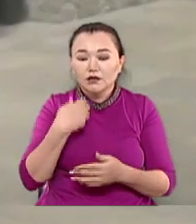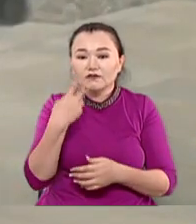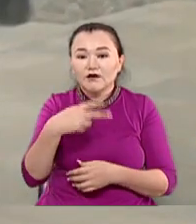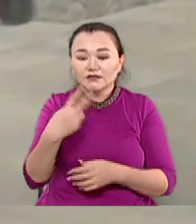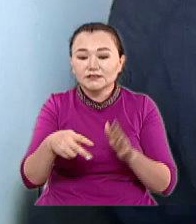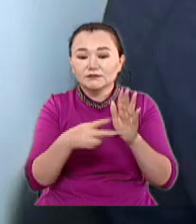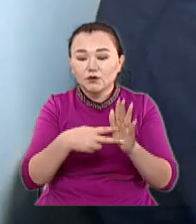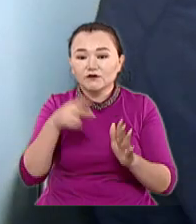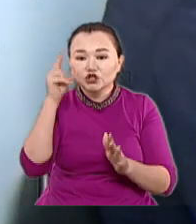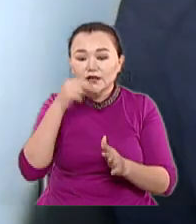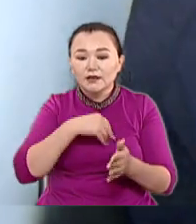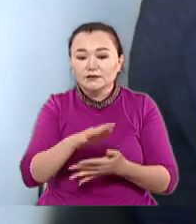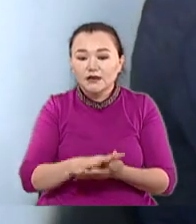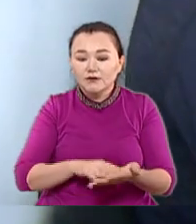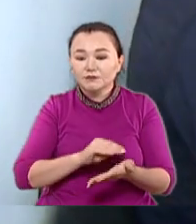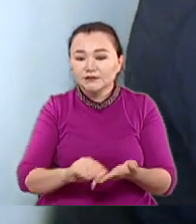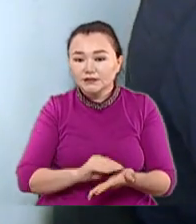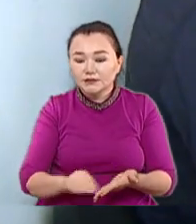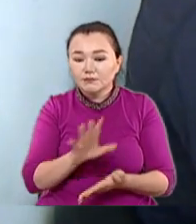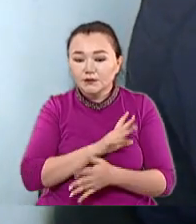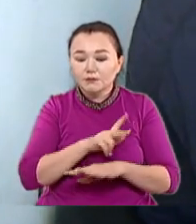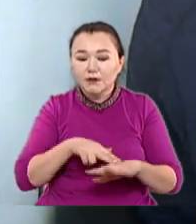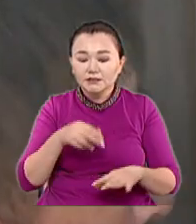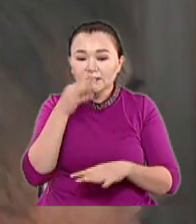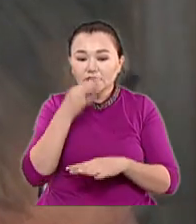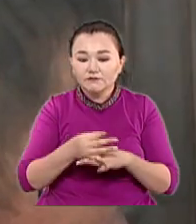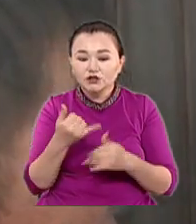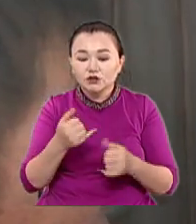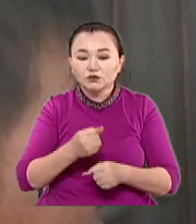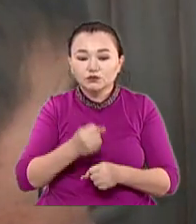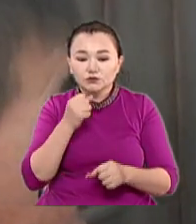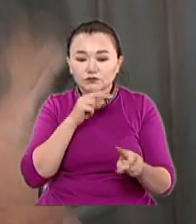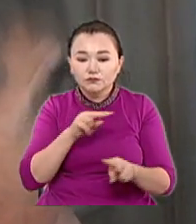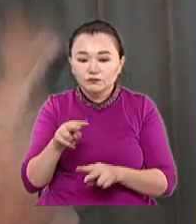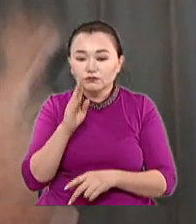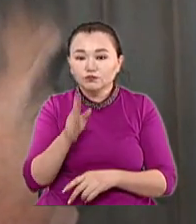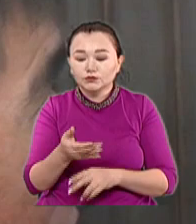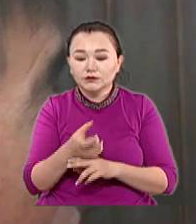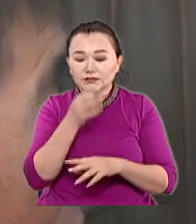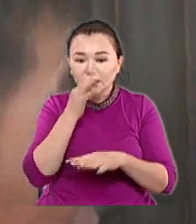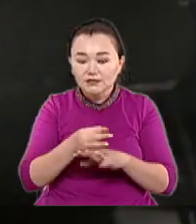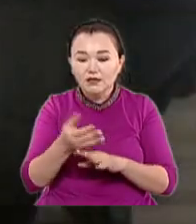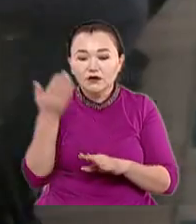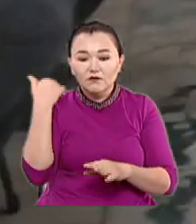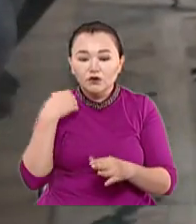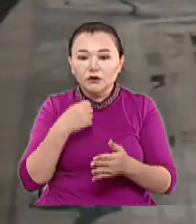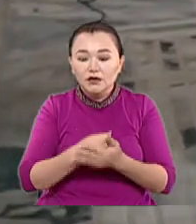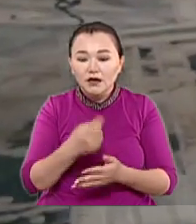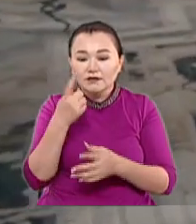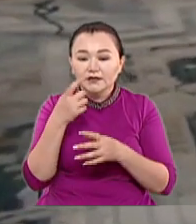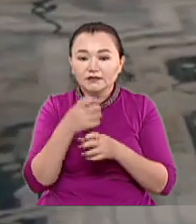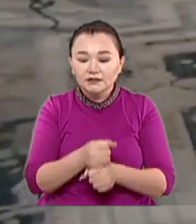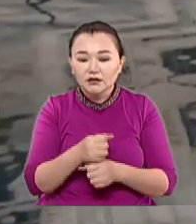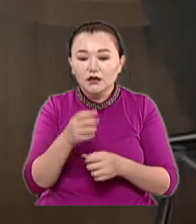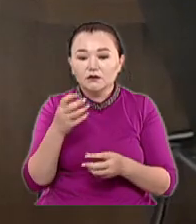27-ші күні жазам? Полиция департаментінің басшылары бұл істі енді қатаң бақылауға алғанын айтты. Бірақ бұған дейінгі бір қысқартылған іс